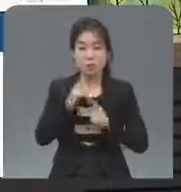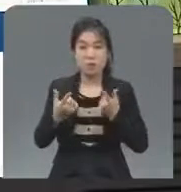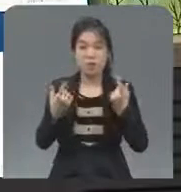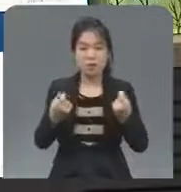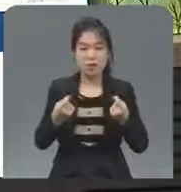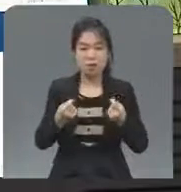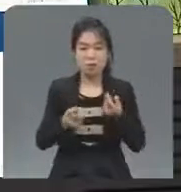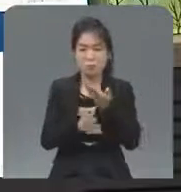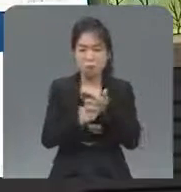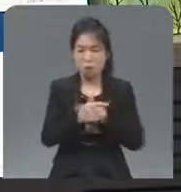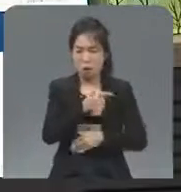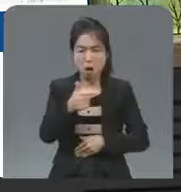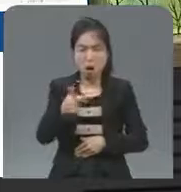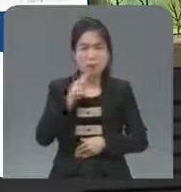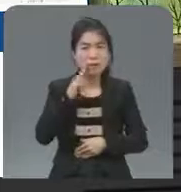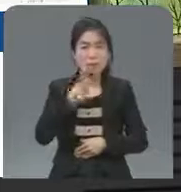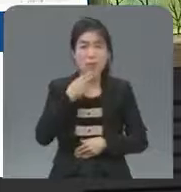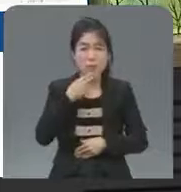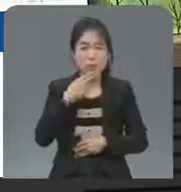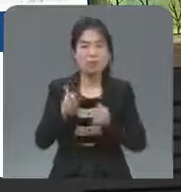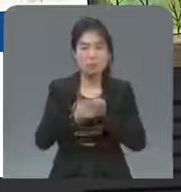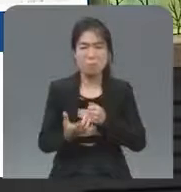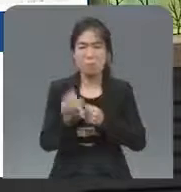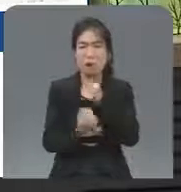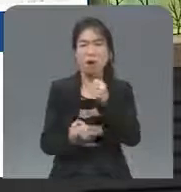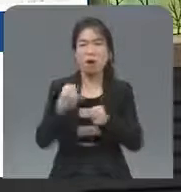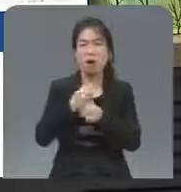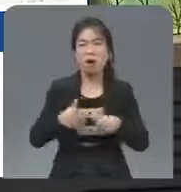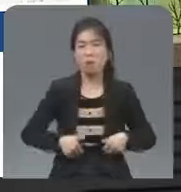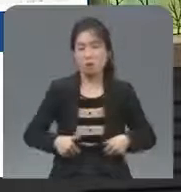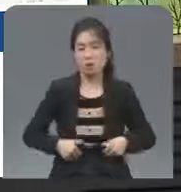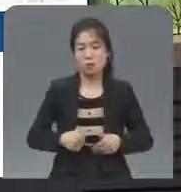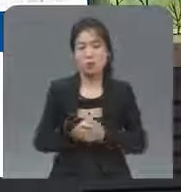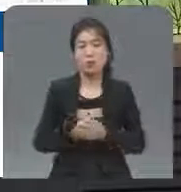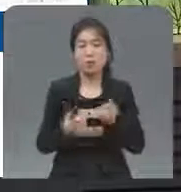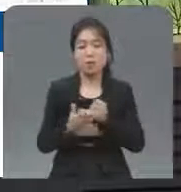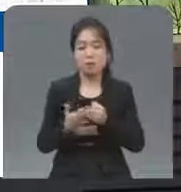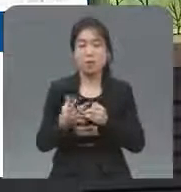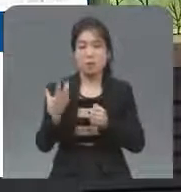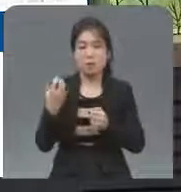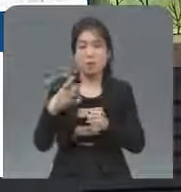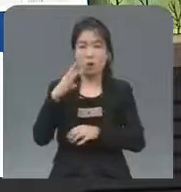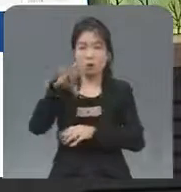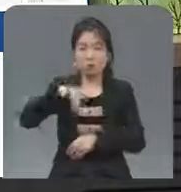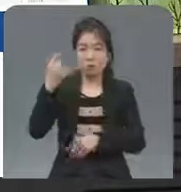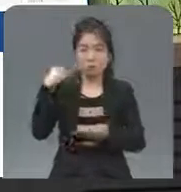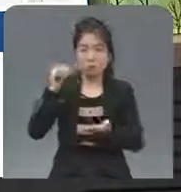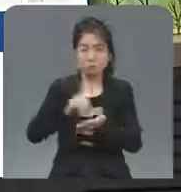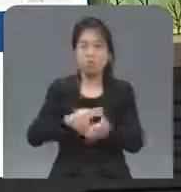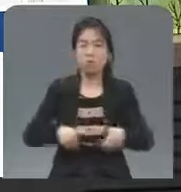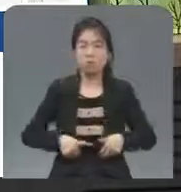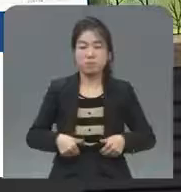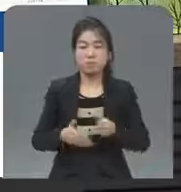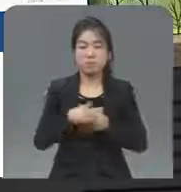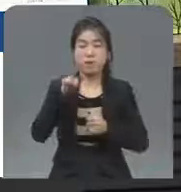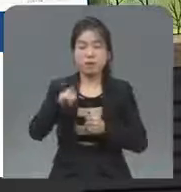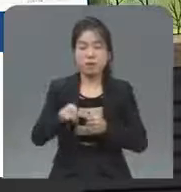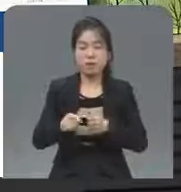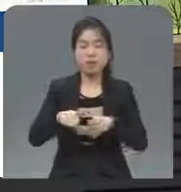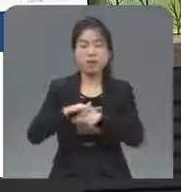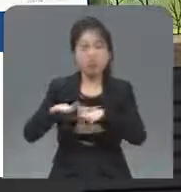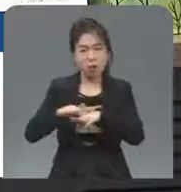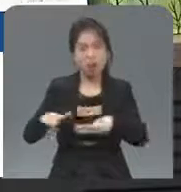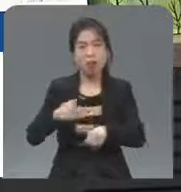커다란 범법행위라든가 이런 것이 아니라면은 정상화 빨리 돼야 된다. 원상으로 다시 돌아와야 된다. 거기에서